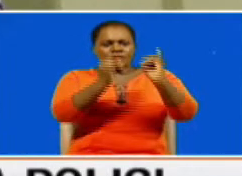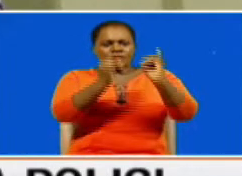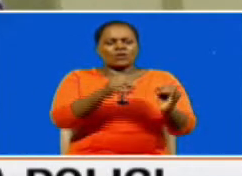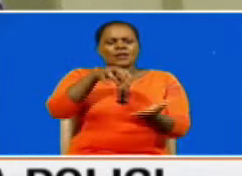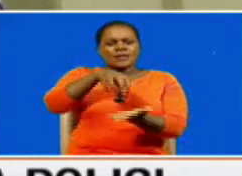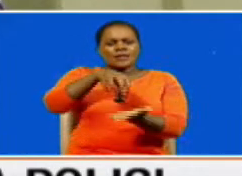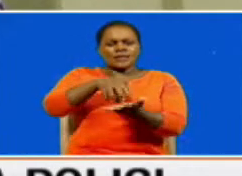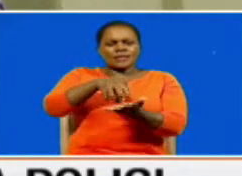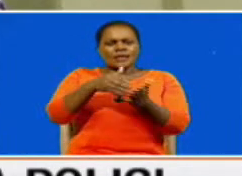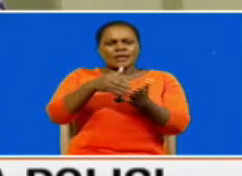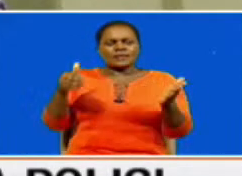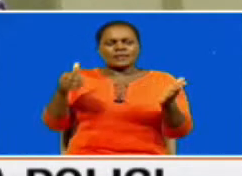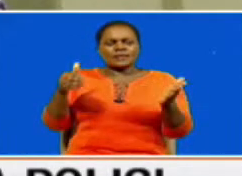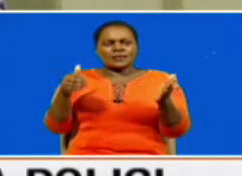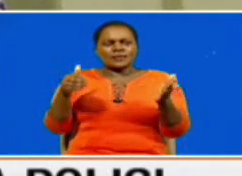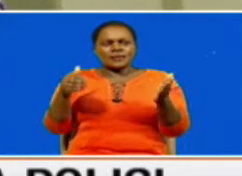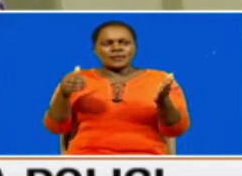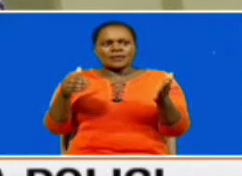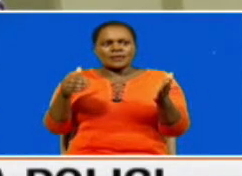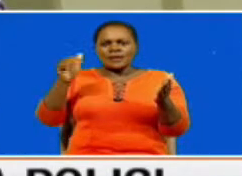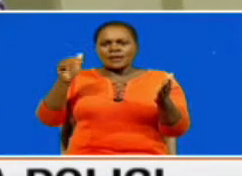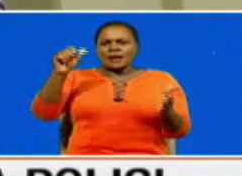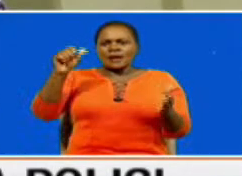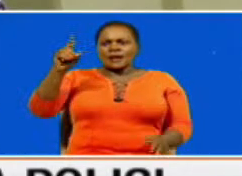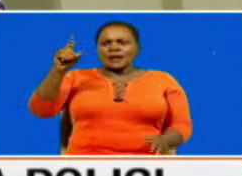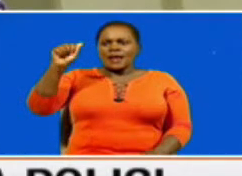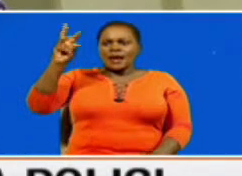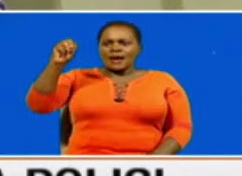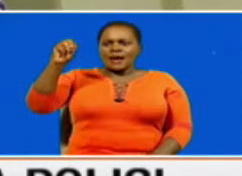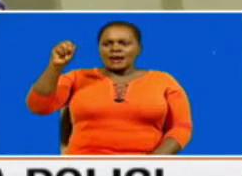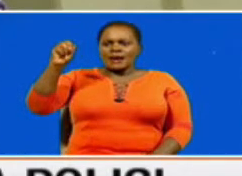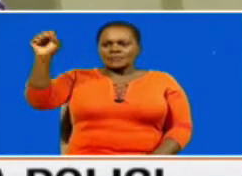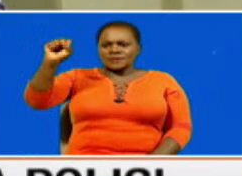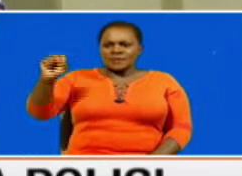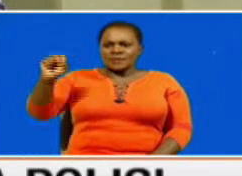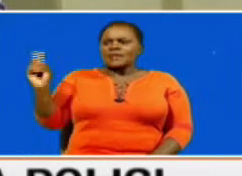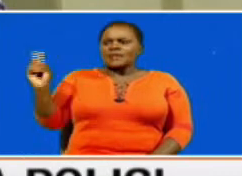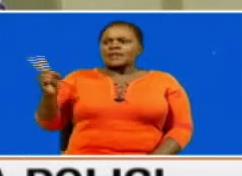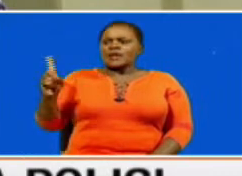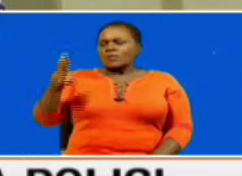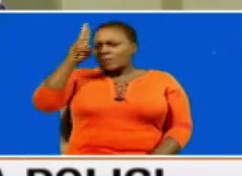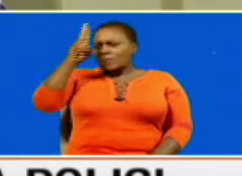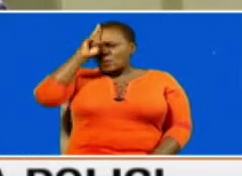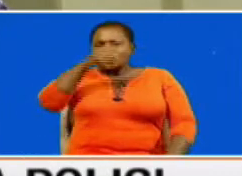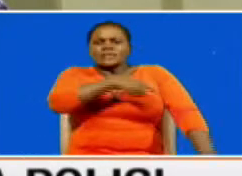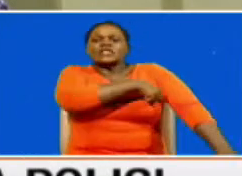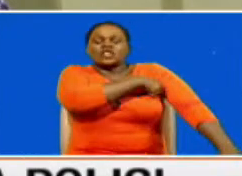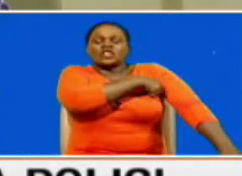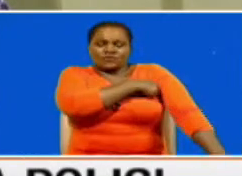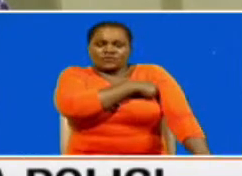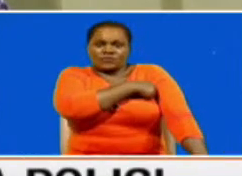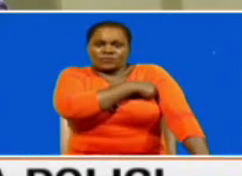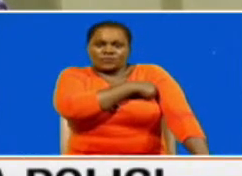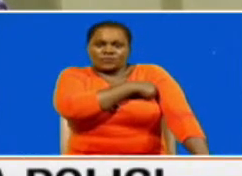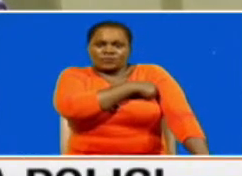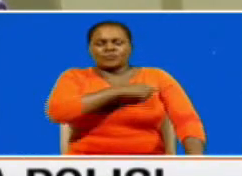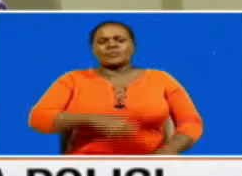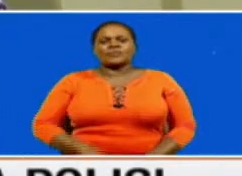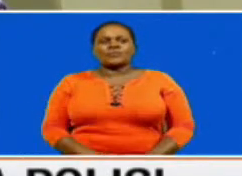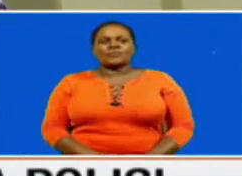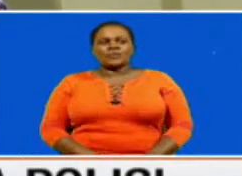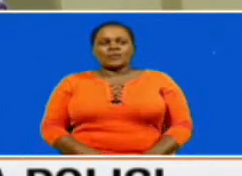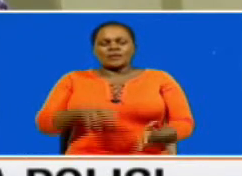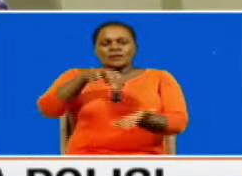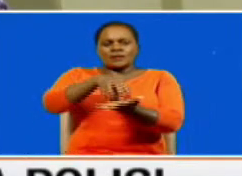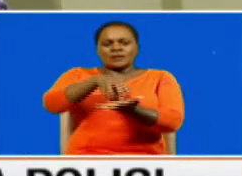against Mr. Adamson Bungei, the Nairobi police chief. We'll press